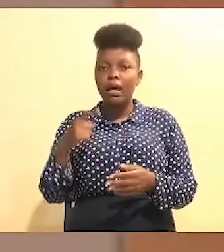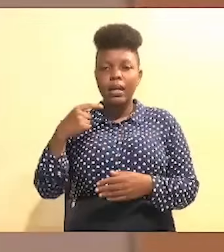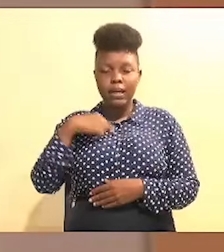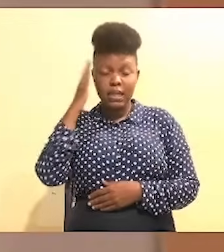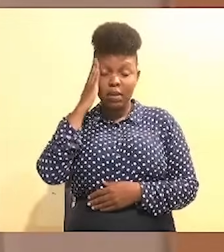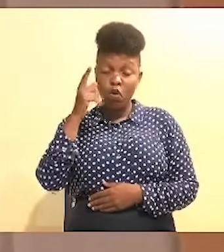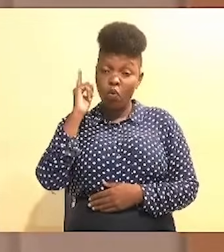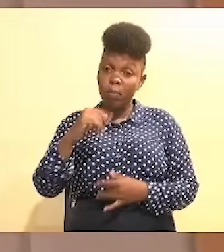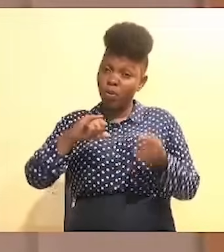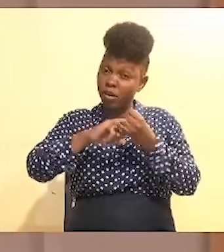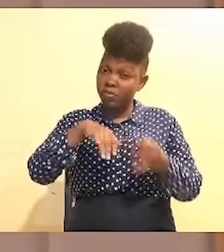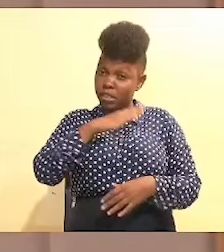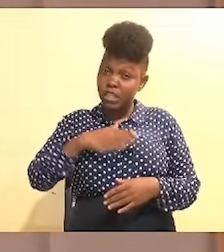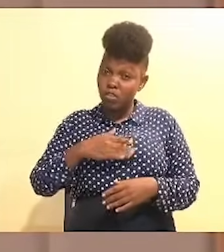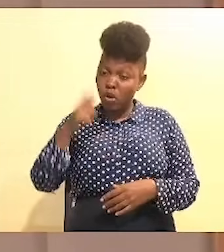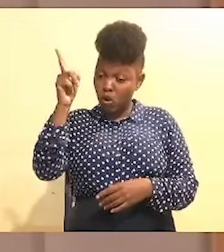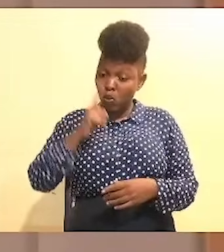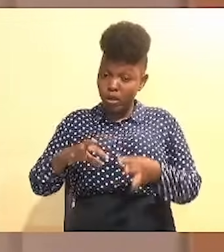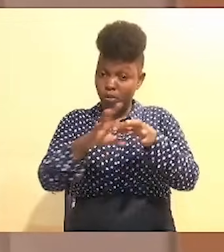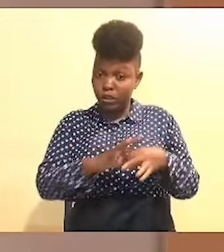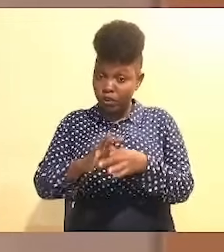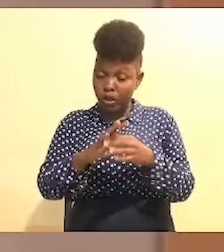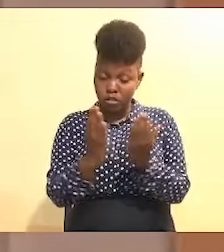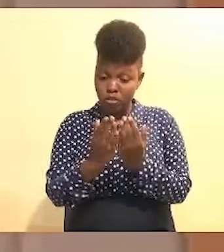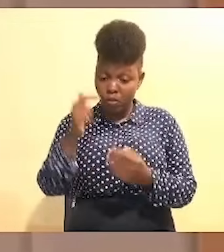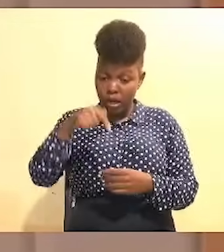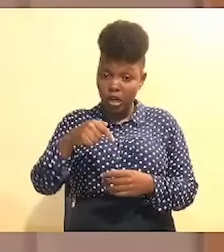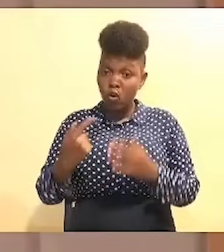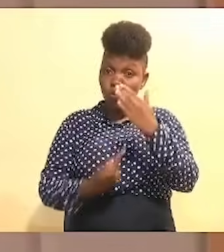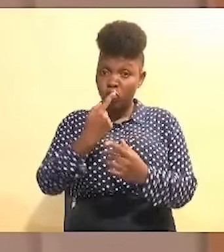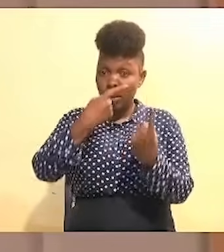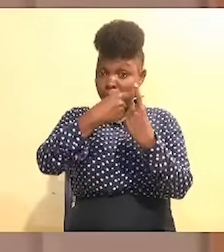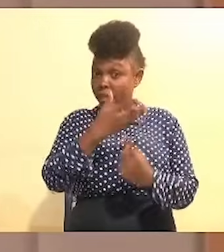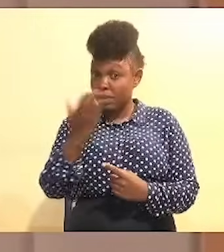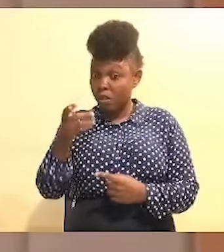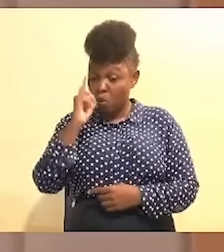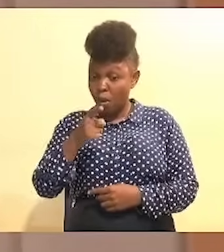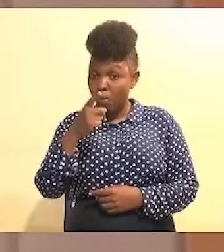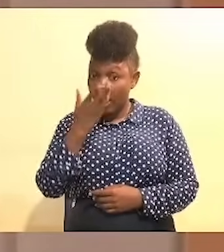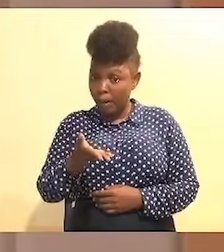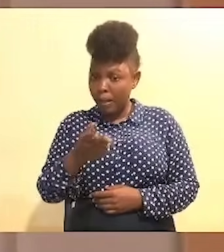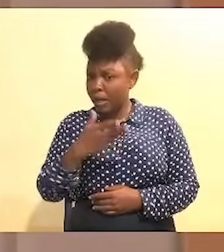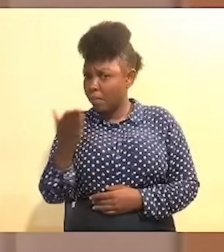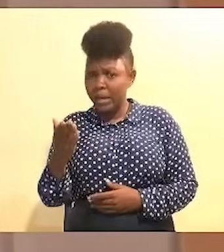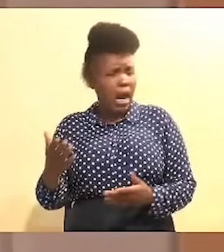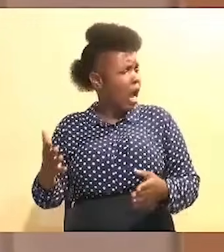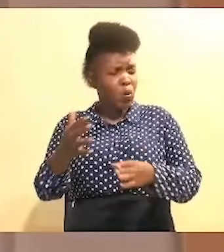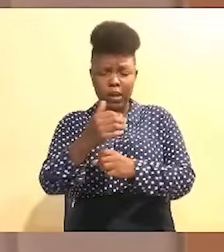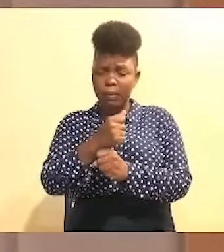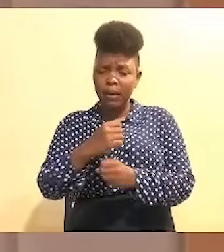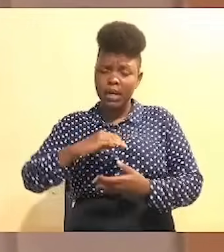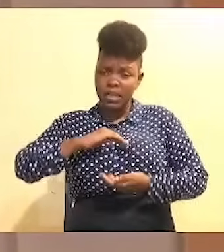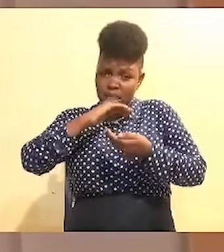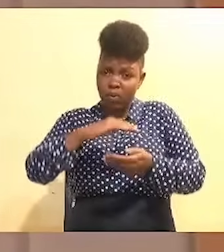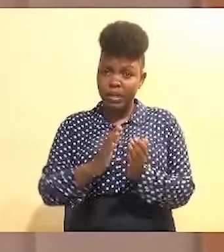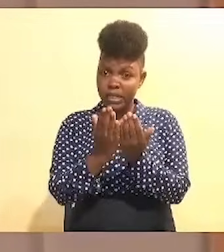wamekuja kushiriki nasi somo la leo kutokea makanisa mengine, wako hapa na huenda hujapata zawadi ya kitabu kile ambacho